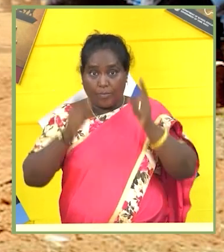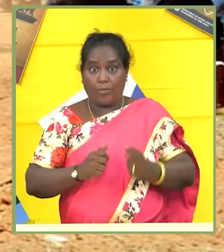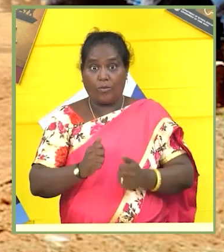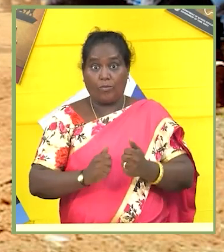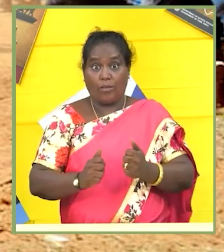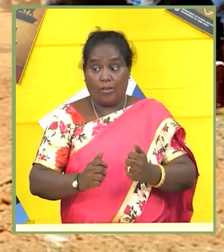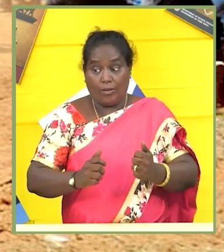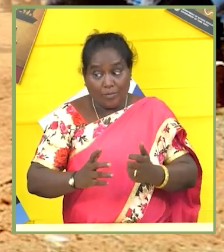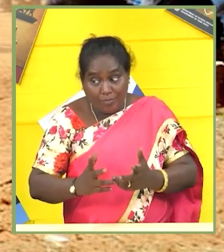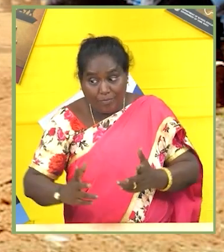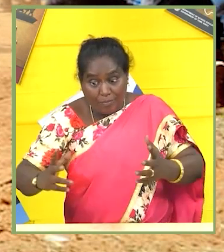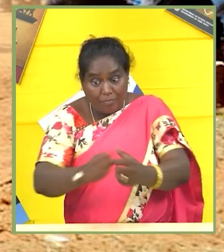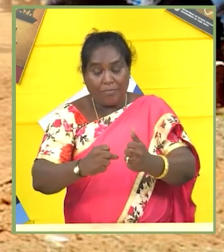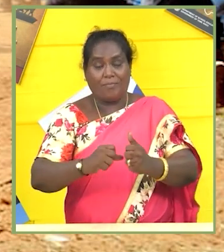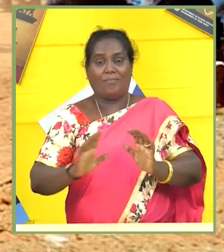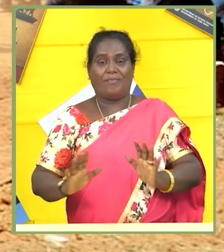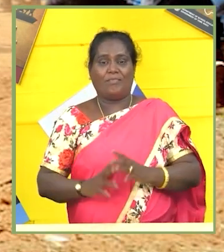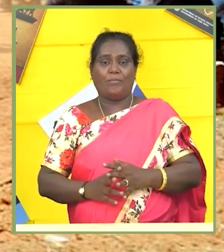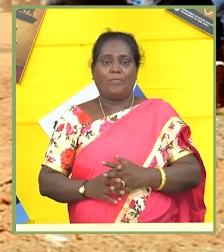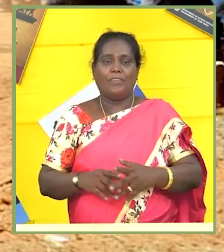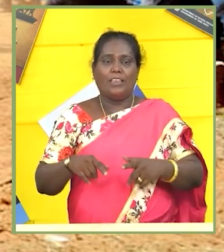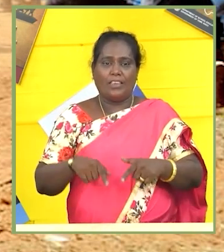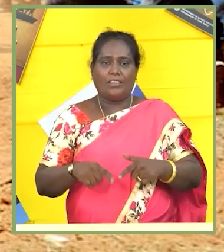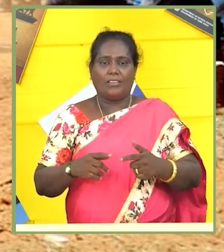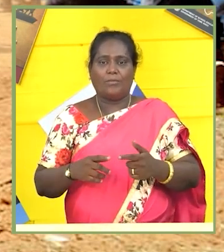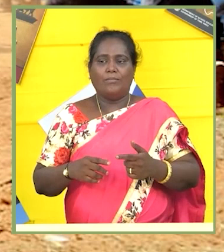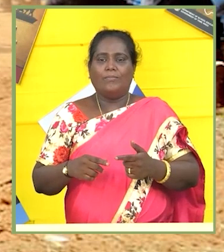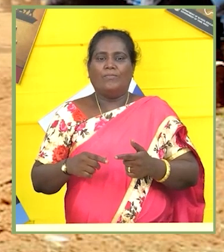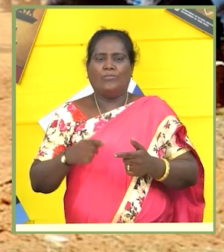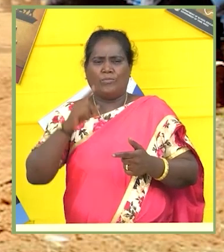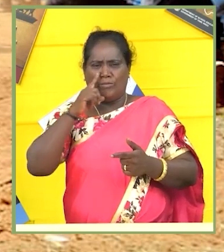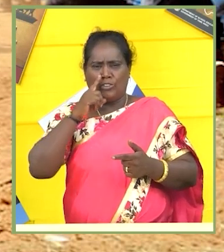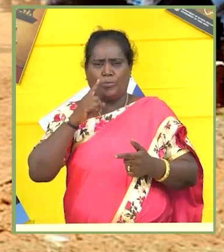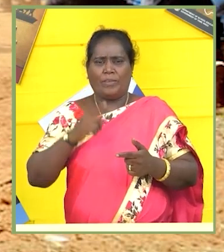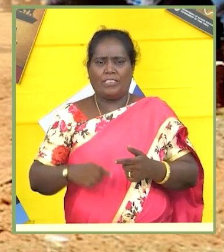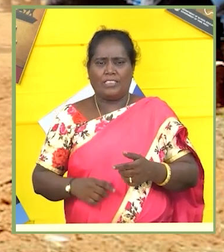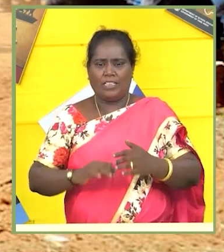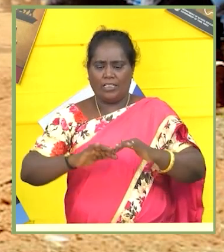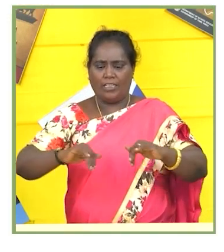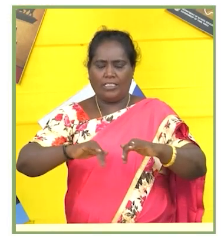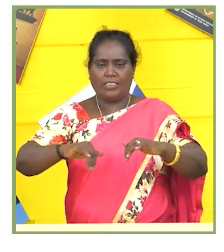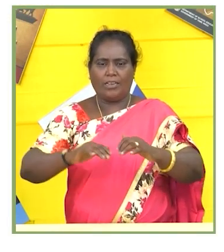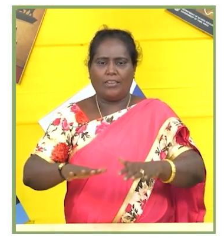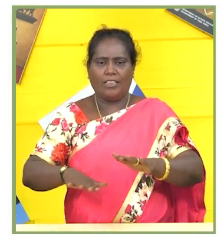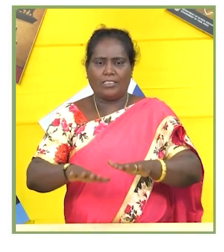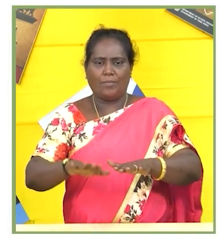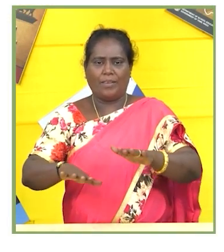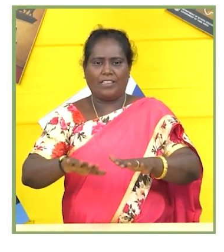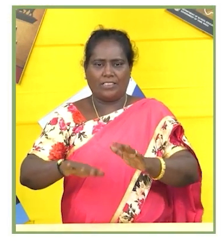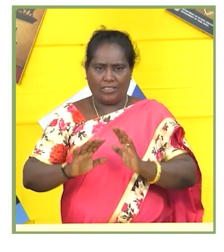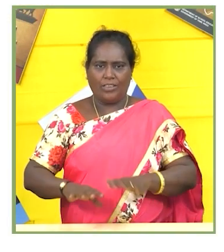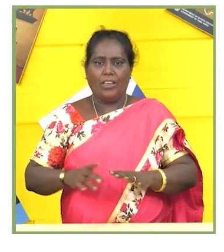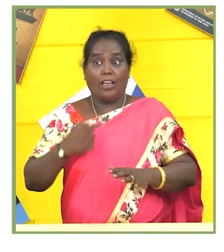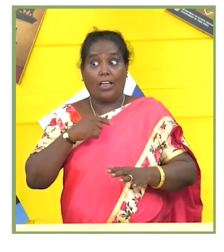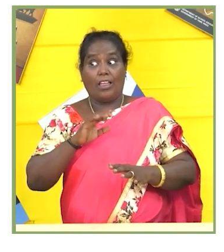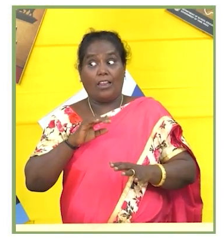எடுக்கும் வேகம்தான் மாடுபிடி வீரர்களிடம் பிடிபடாமல் இருக்க உதவும். இதற்கு அக்காளைகளுக்கு மூச்சு பயிற்சி